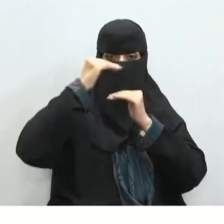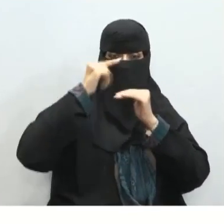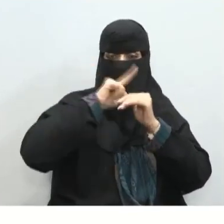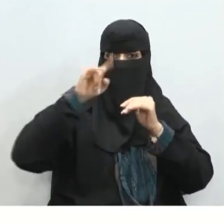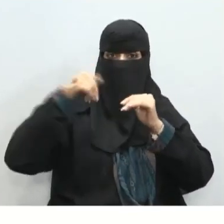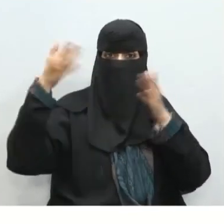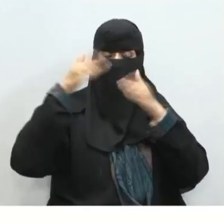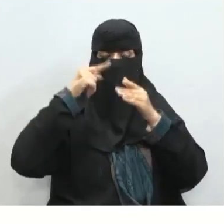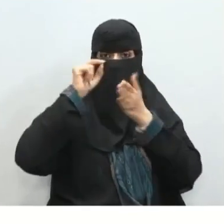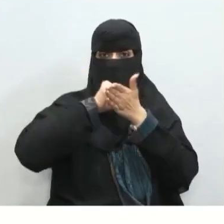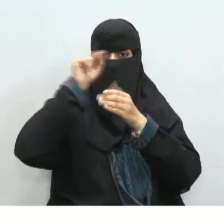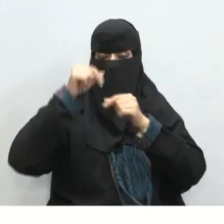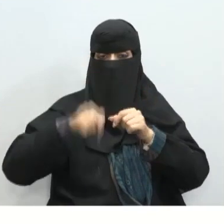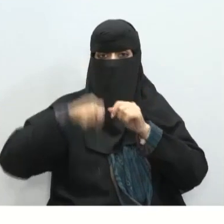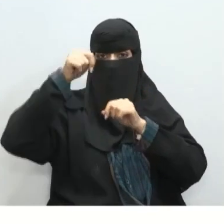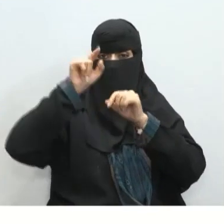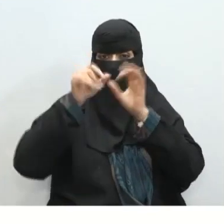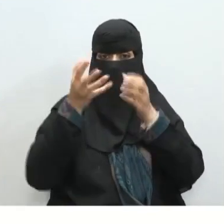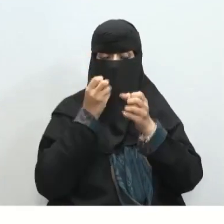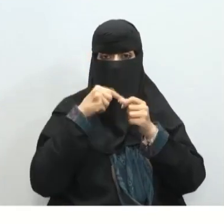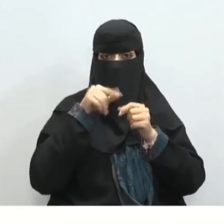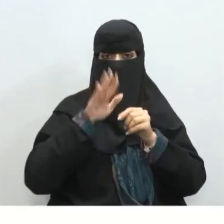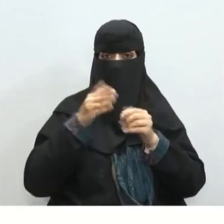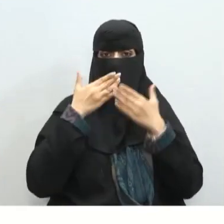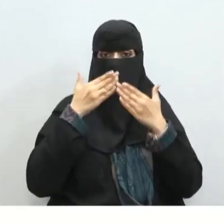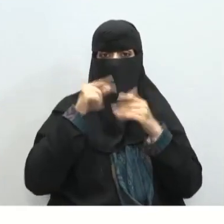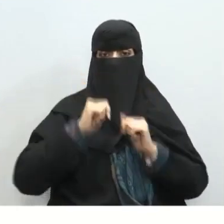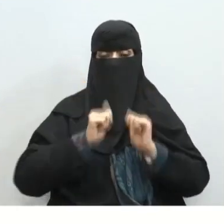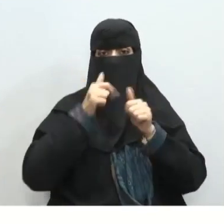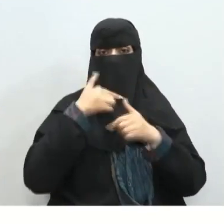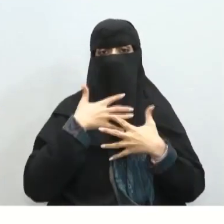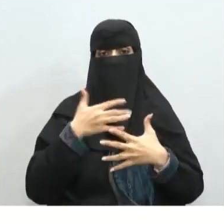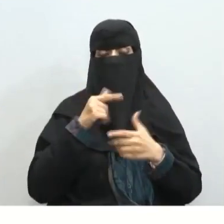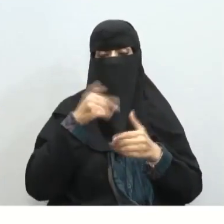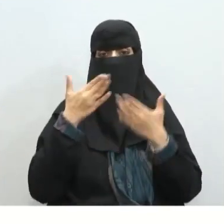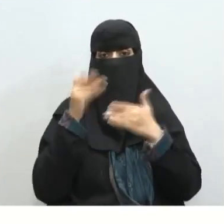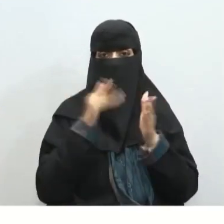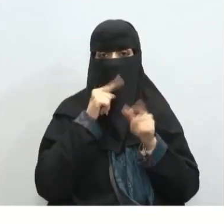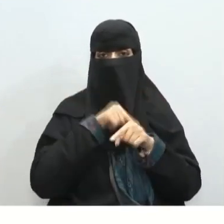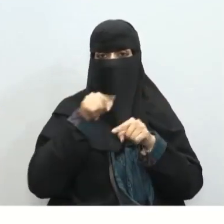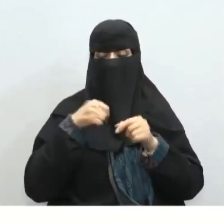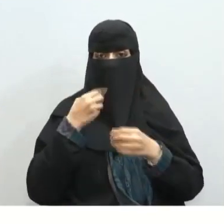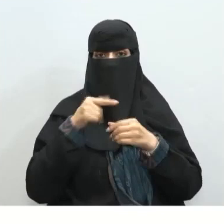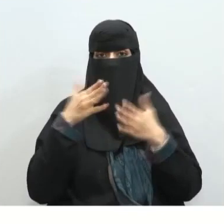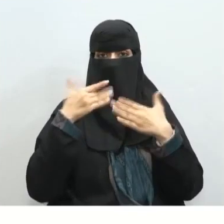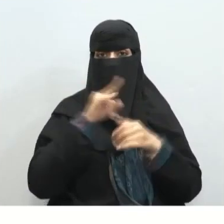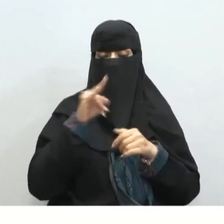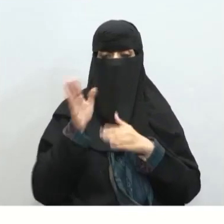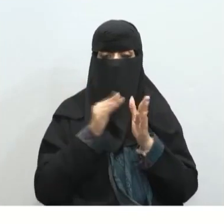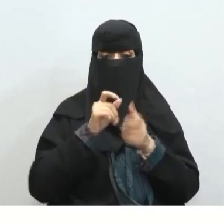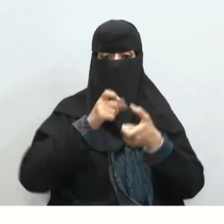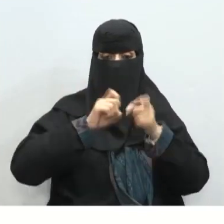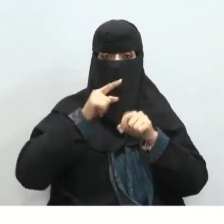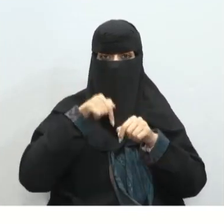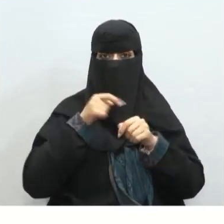هي النقطه التي لا تحصل فيها عضلات معينه على كميه من الاكسجين تكفيها للقيام بالتنفس الهوائي لذا تبدا بالتنفس هوائي كون